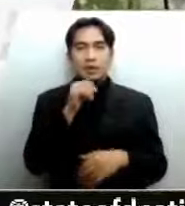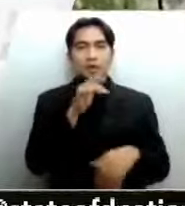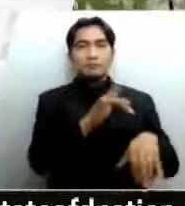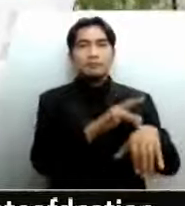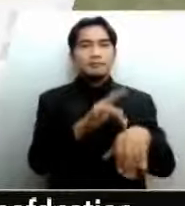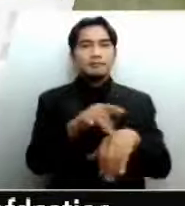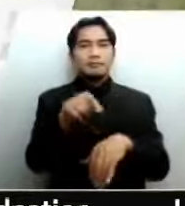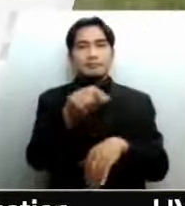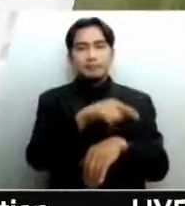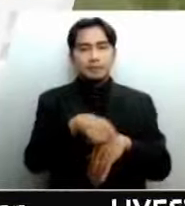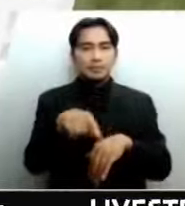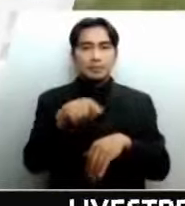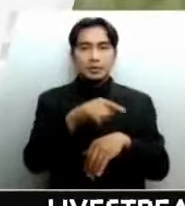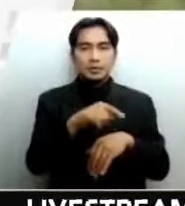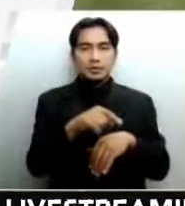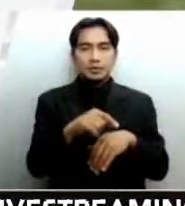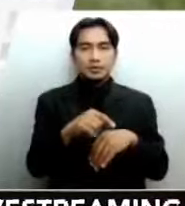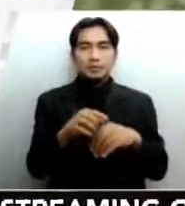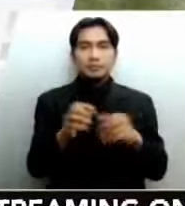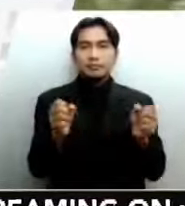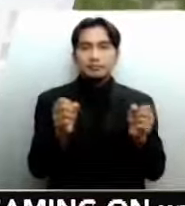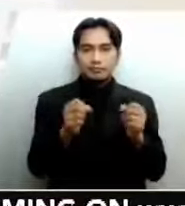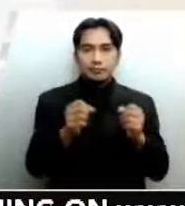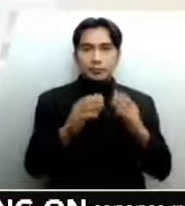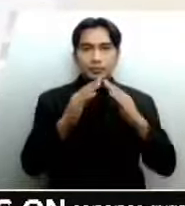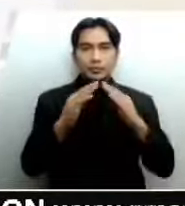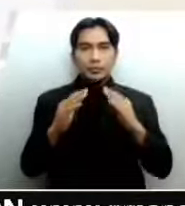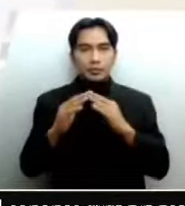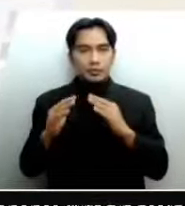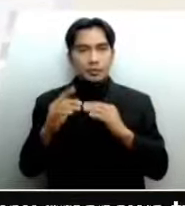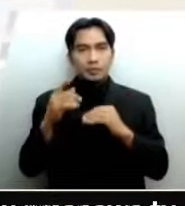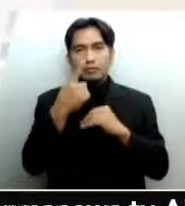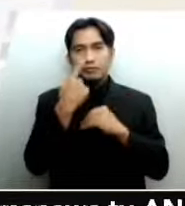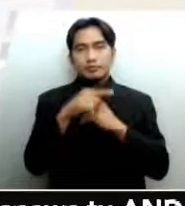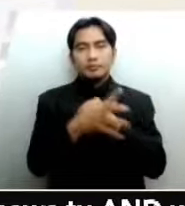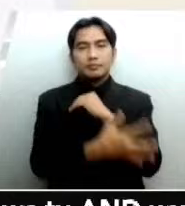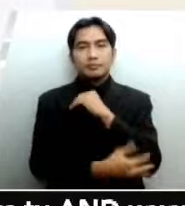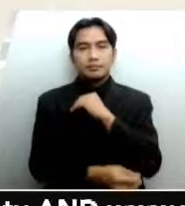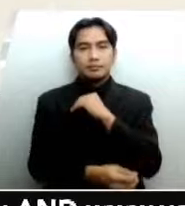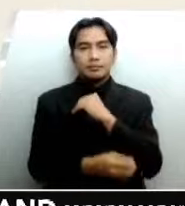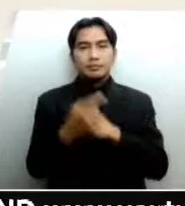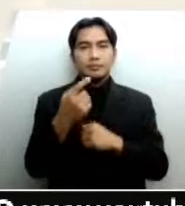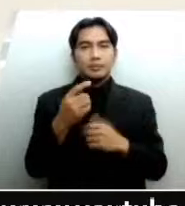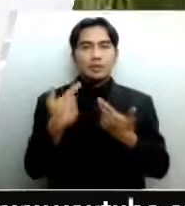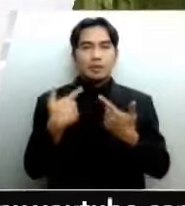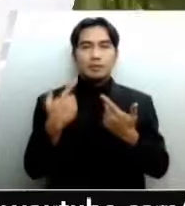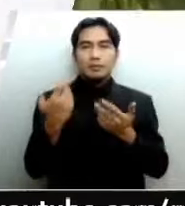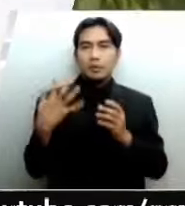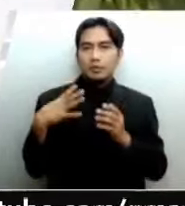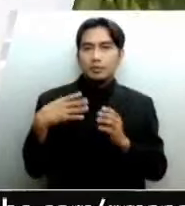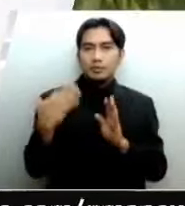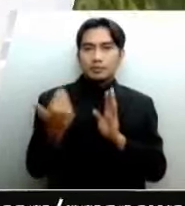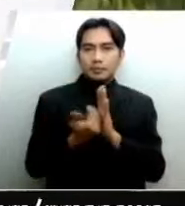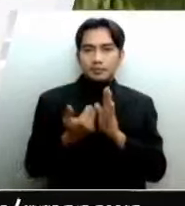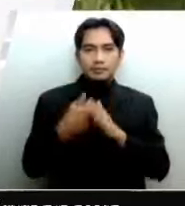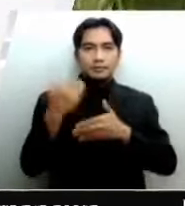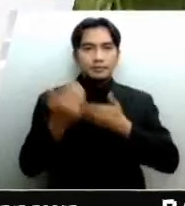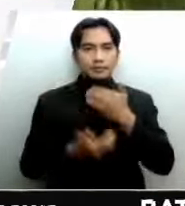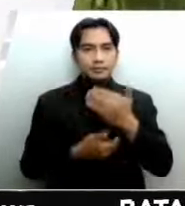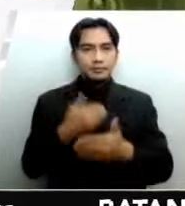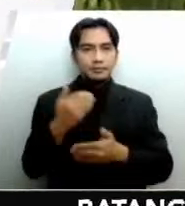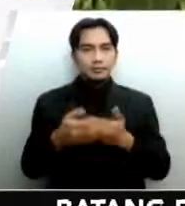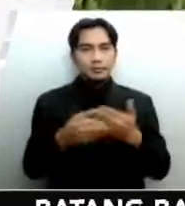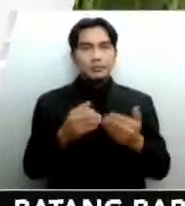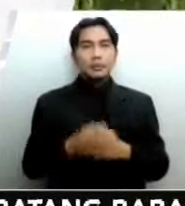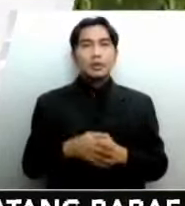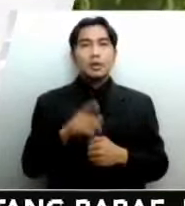na bahay ng mga indigent sa pagpapatupad ng writ of demolition. Nangako rin ng Clark Hills na hanggat walang nalilipatan, di